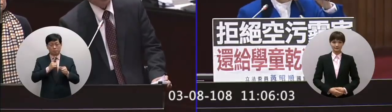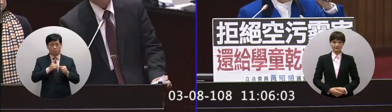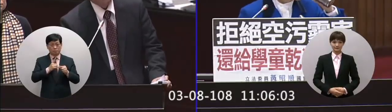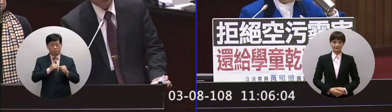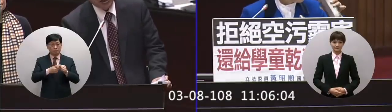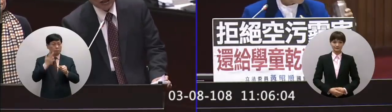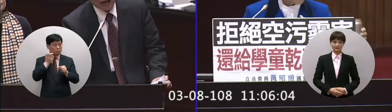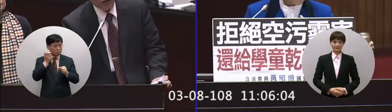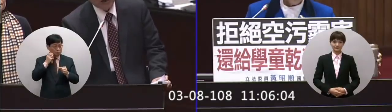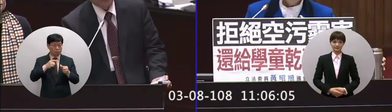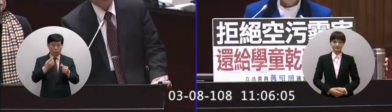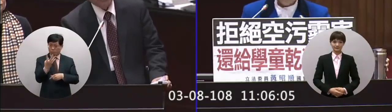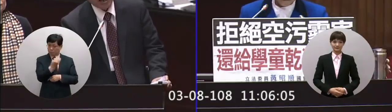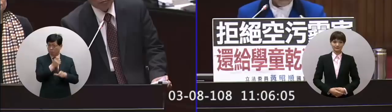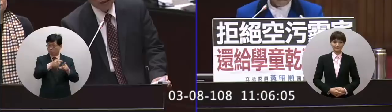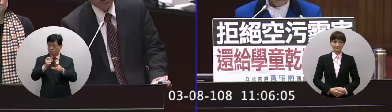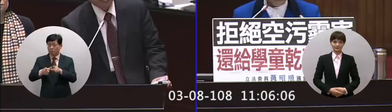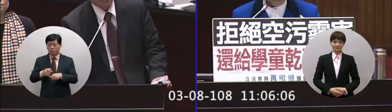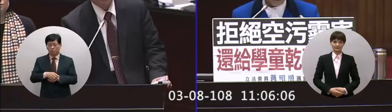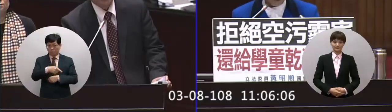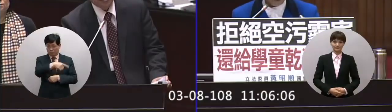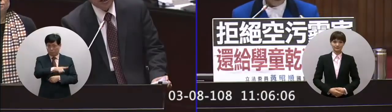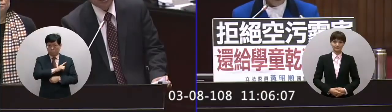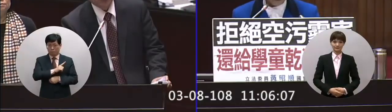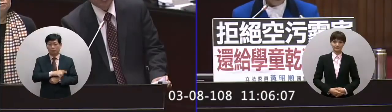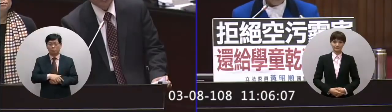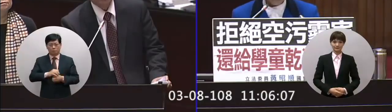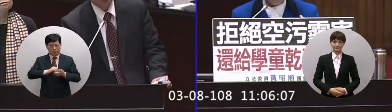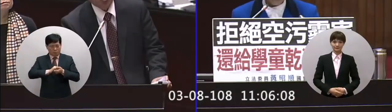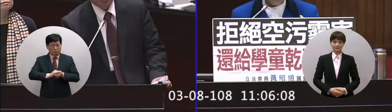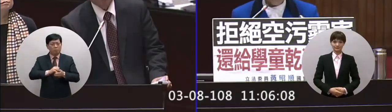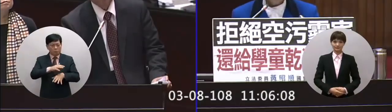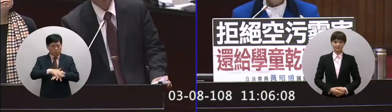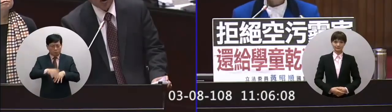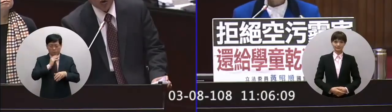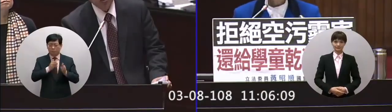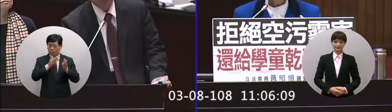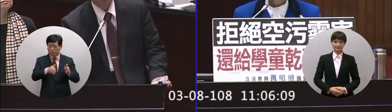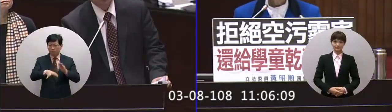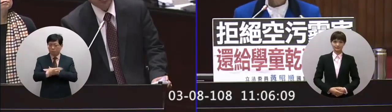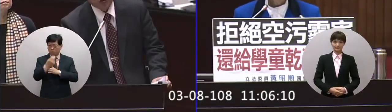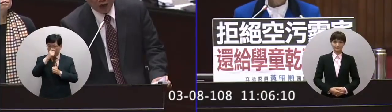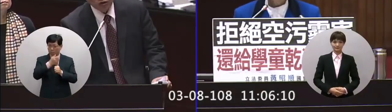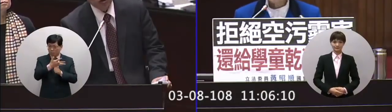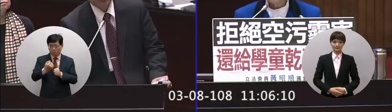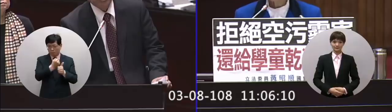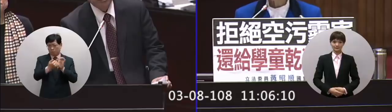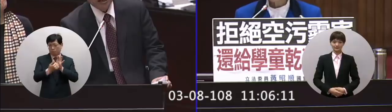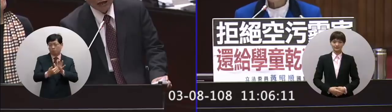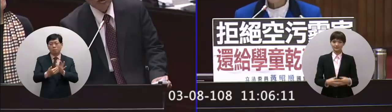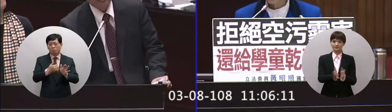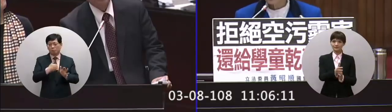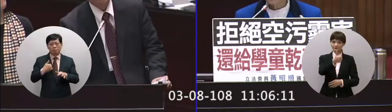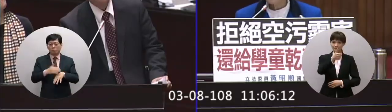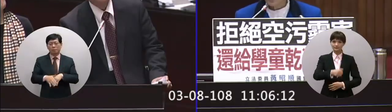这几个事业单位，那它本身呢，一定会来做好空污的防治跟改